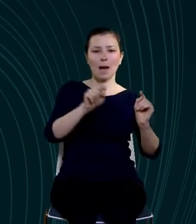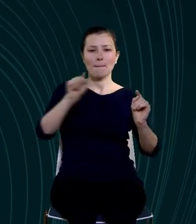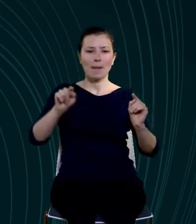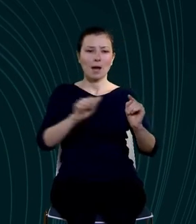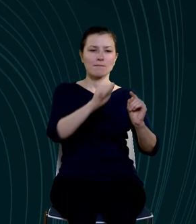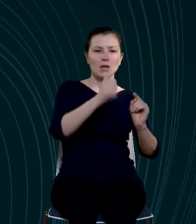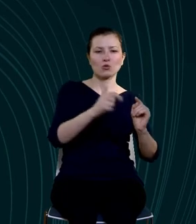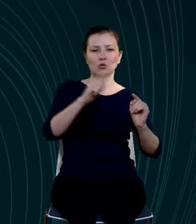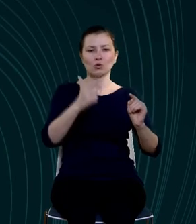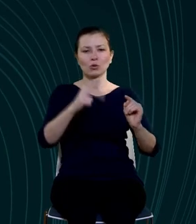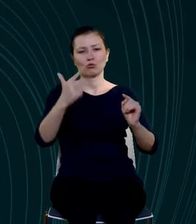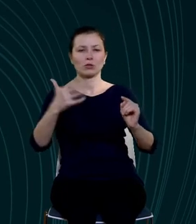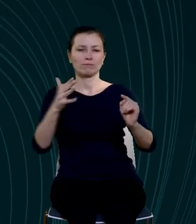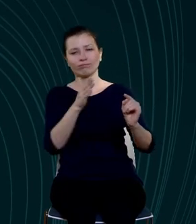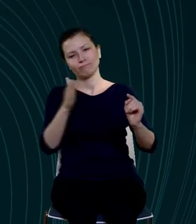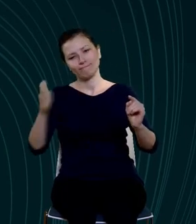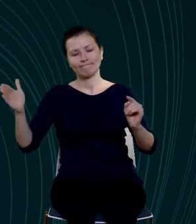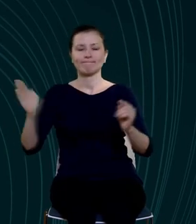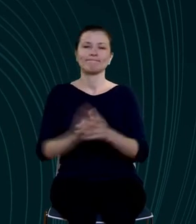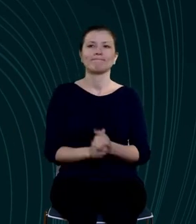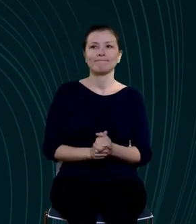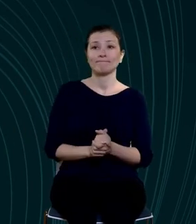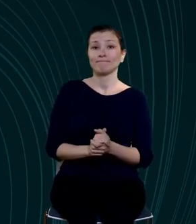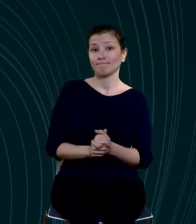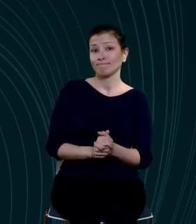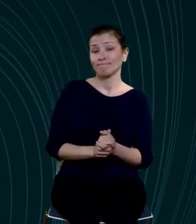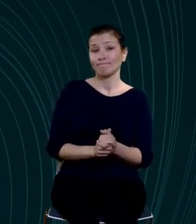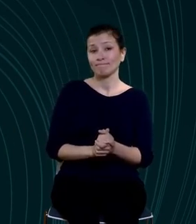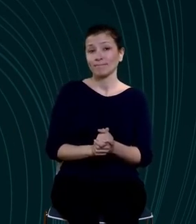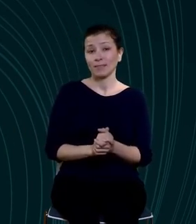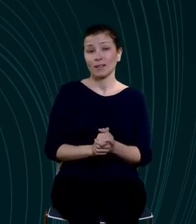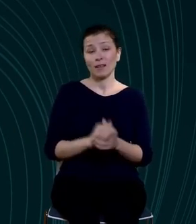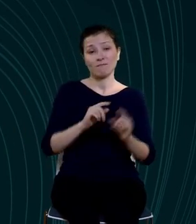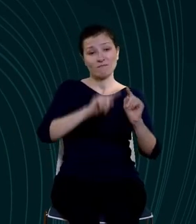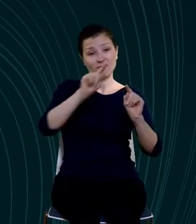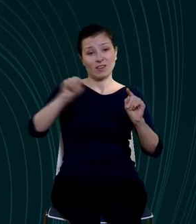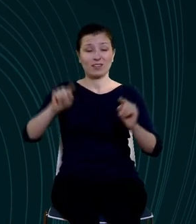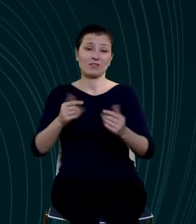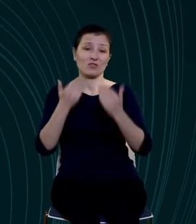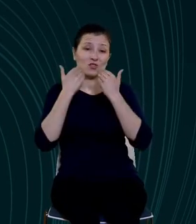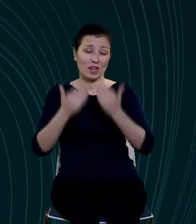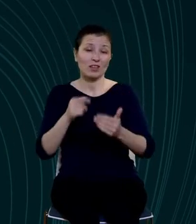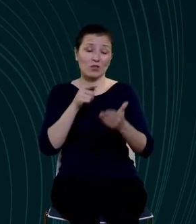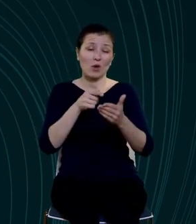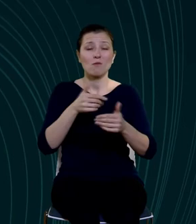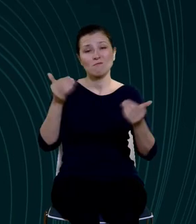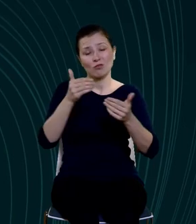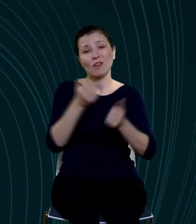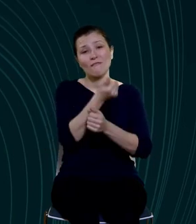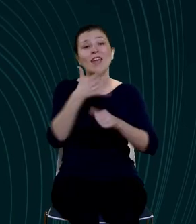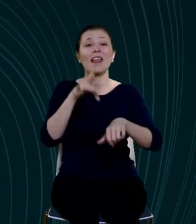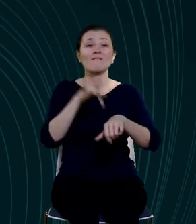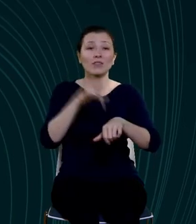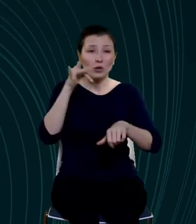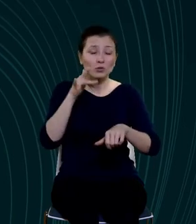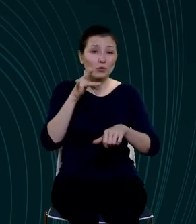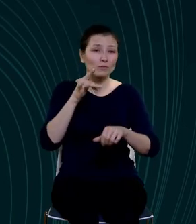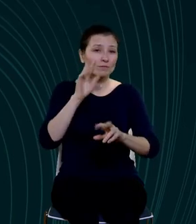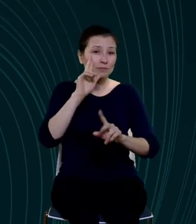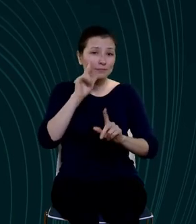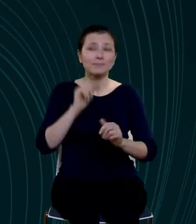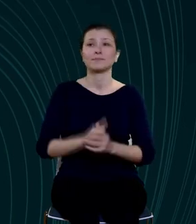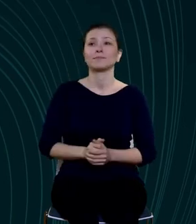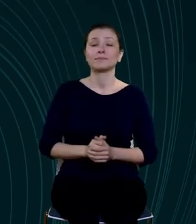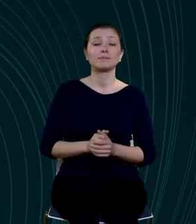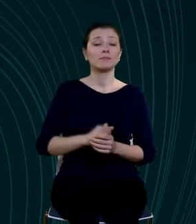rysunek, z którego można wiele ciekawych wniosków tak naprawdę wyprowadzić. Jeżeli skupilibyśmy się chociażby na